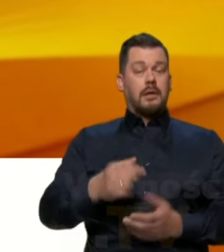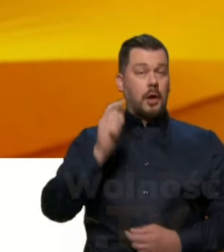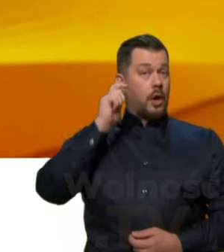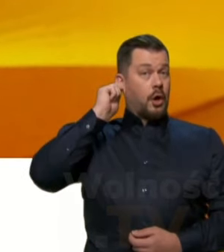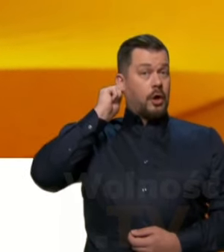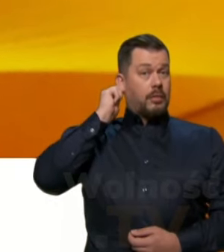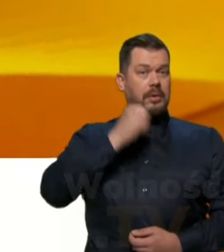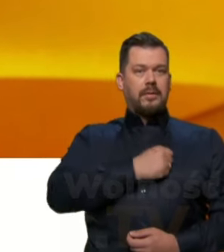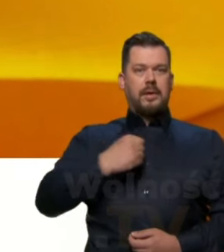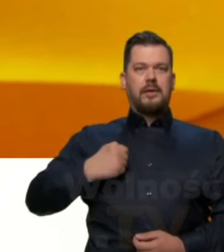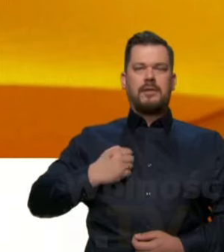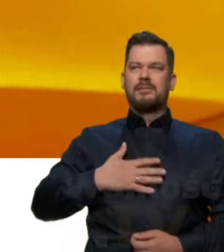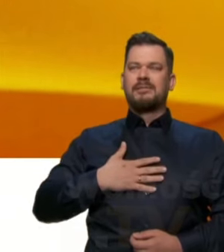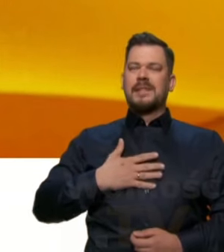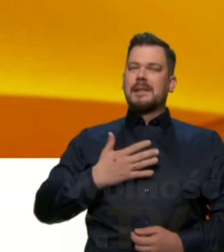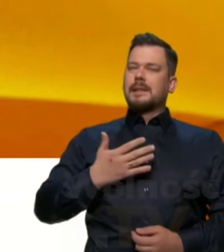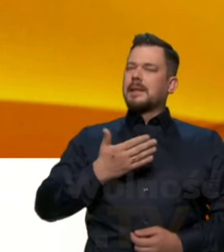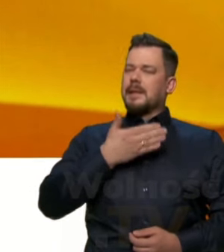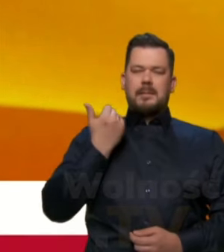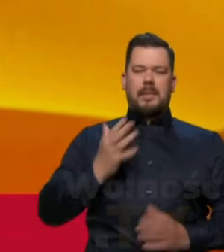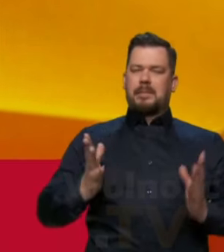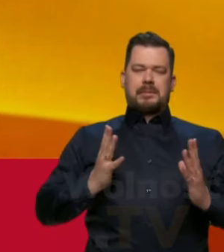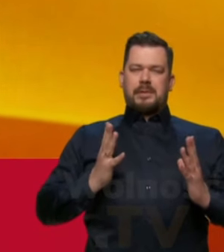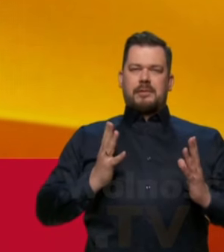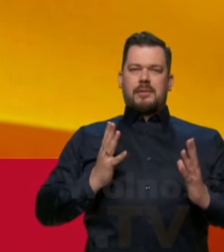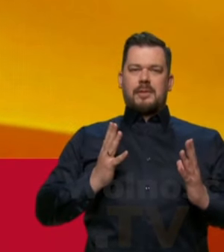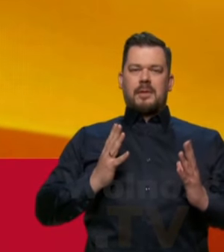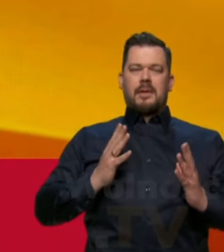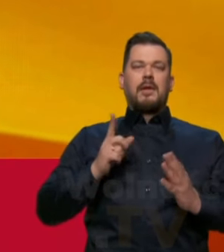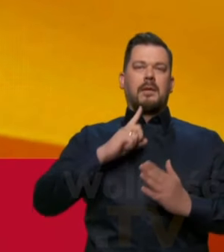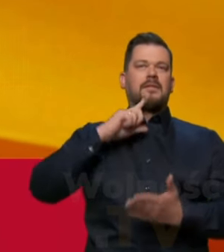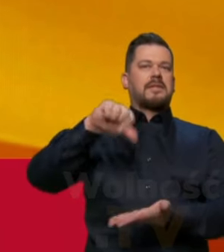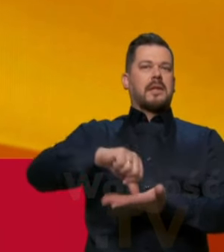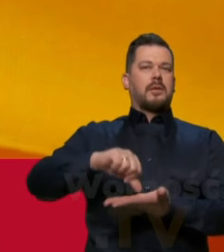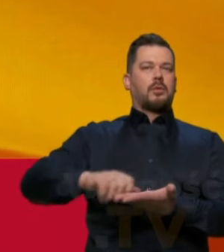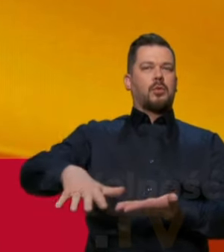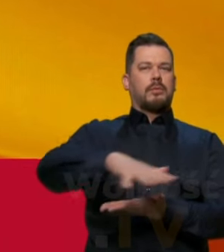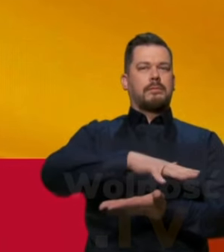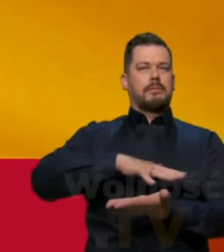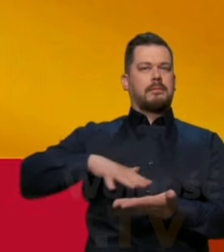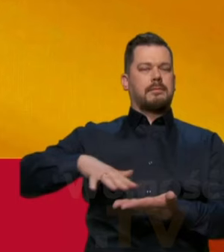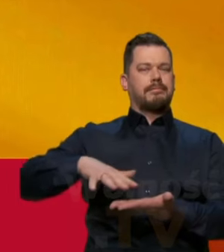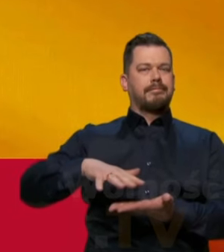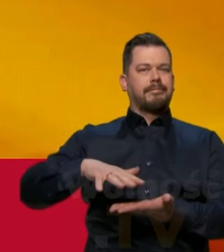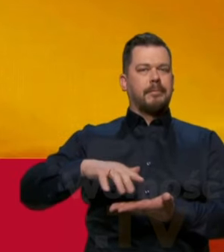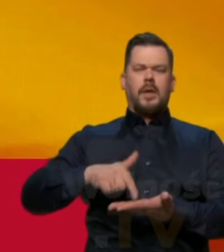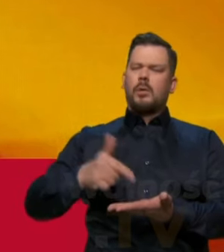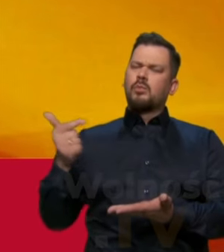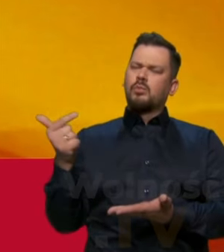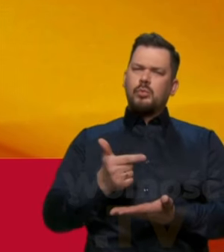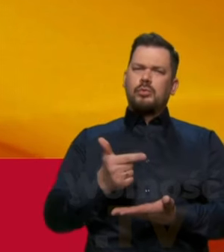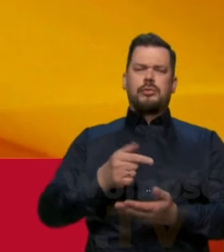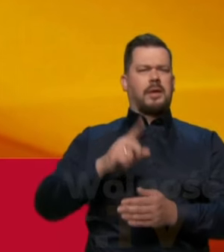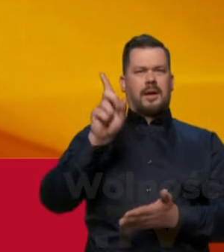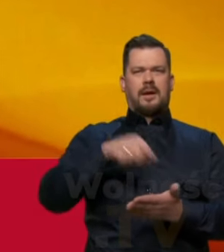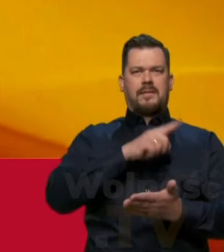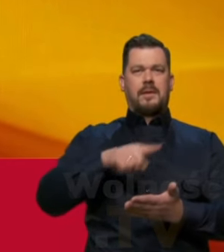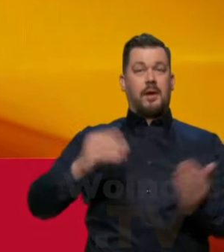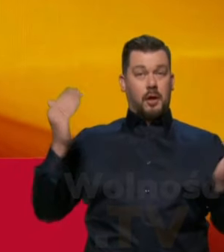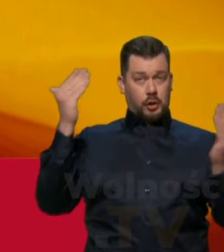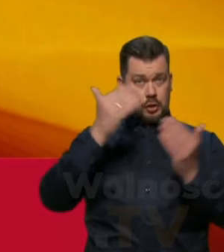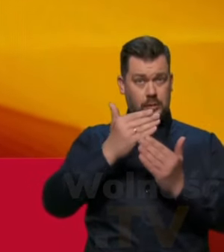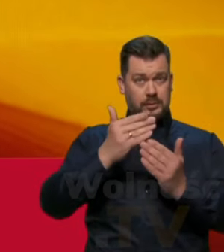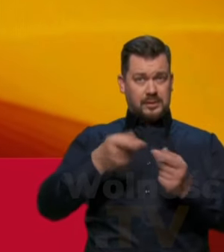Warszawie rzeczywiście nadal nie zawsze czują się bezpiecznie, zwłaszcza w synicach centralnych. I tak, trzeba zlikwidować nocną